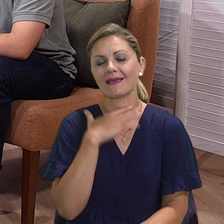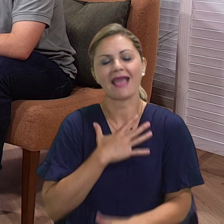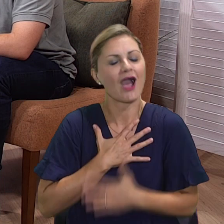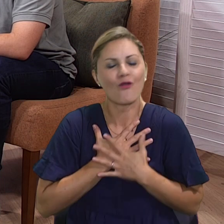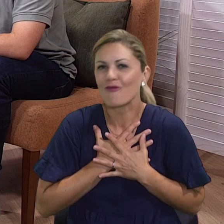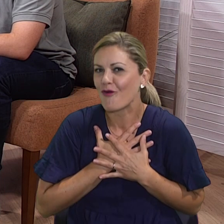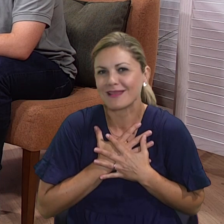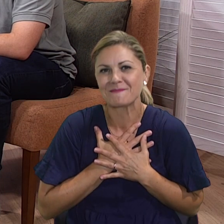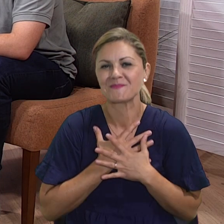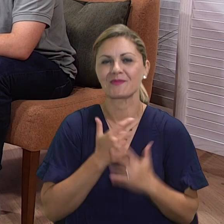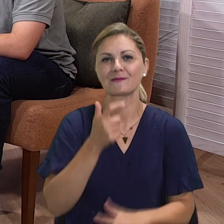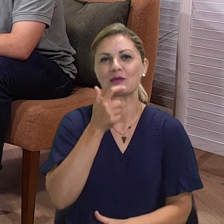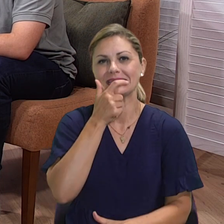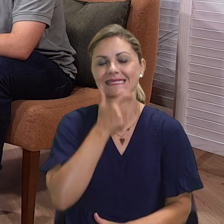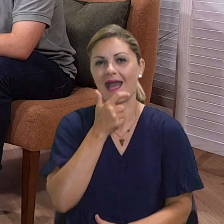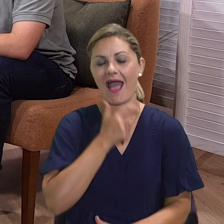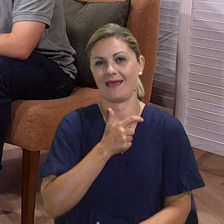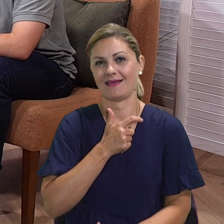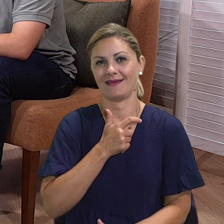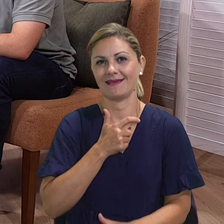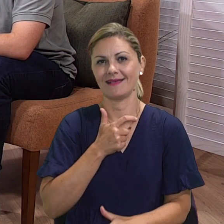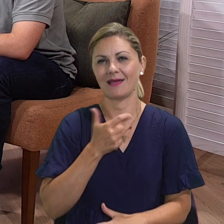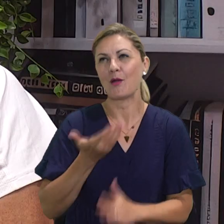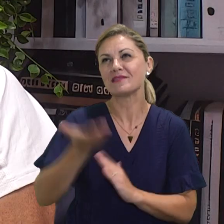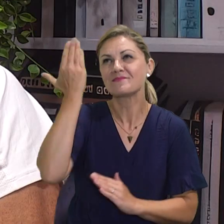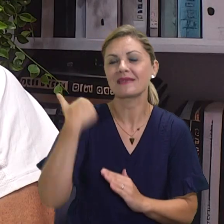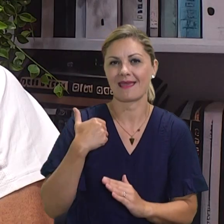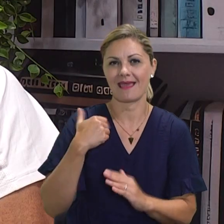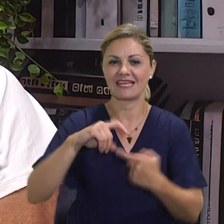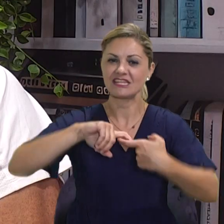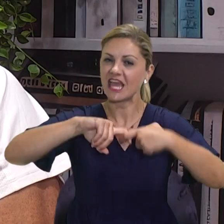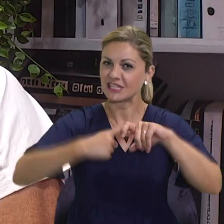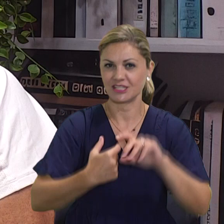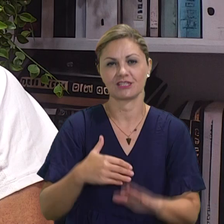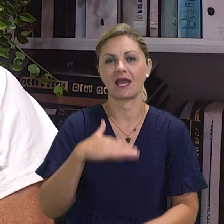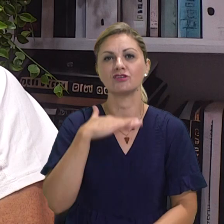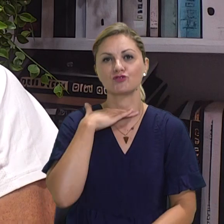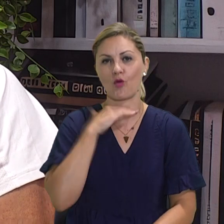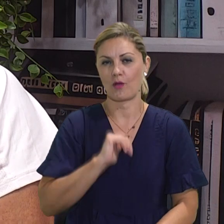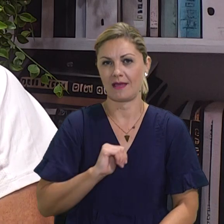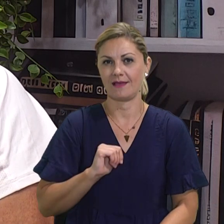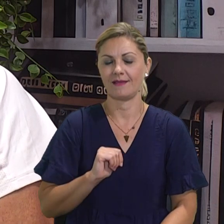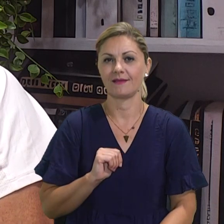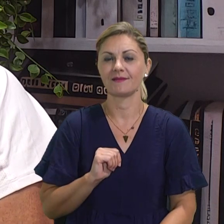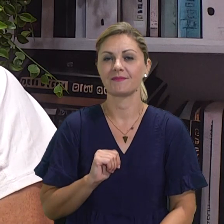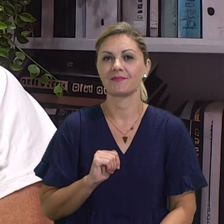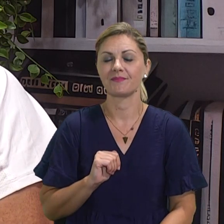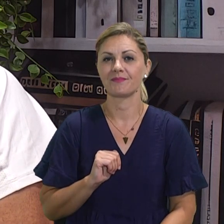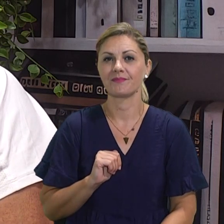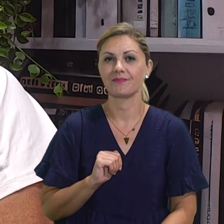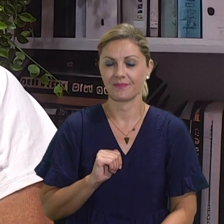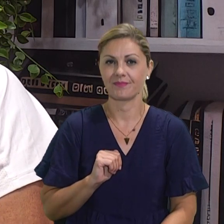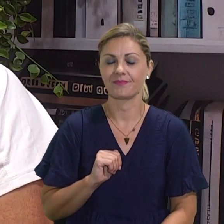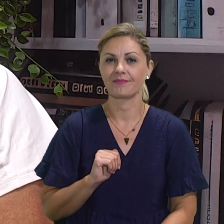školi. Meni najdražo je stara, to je škola koja ima onaj pedigre, tehnička škola. Prije je bila samo tehnička, sad je